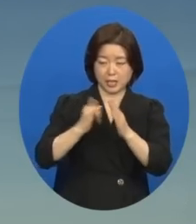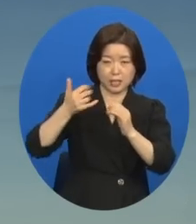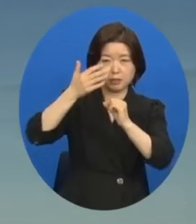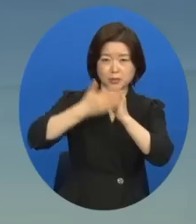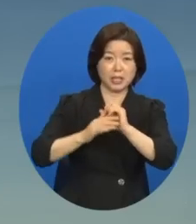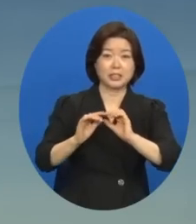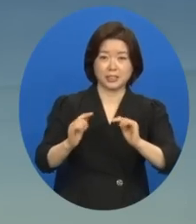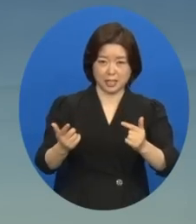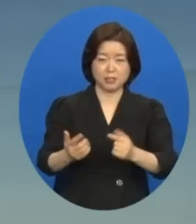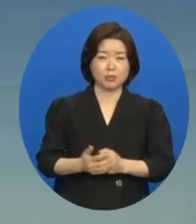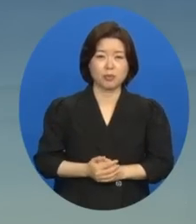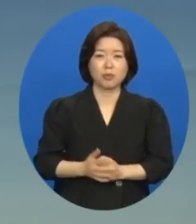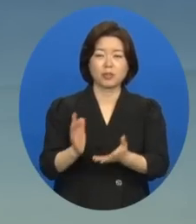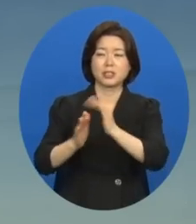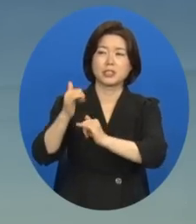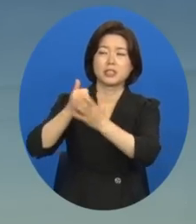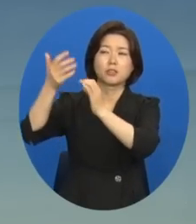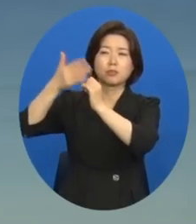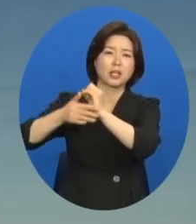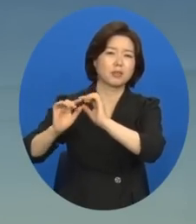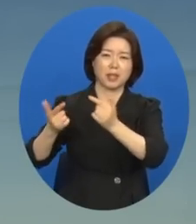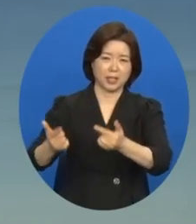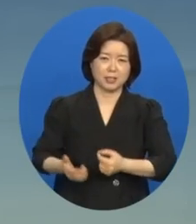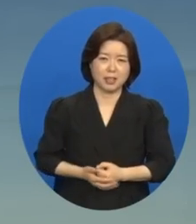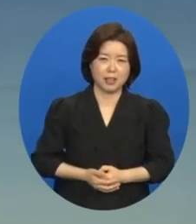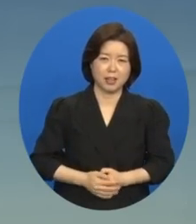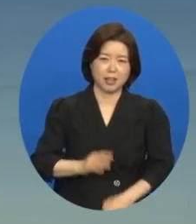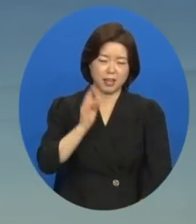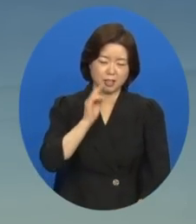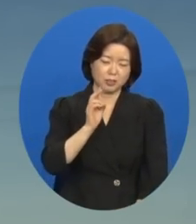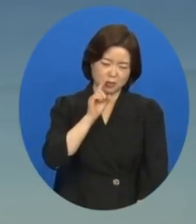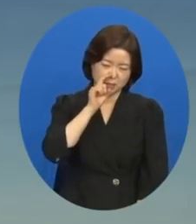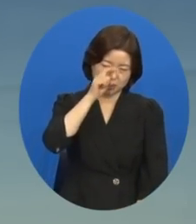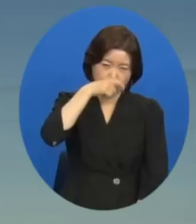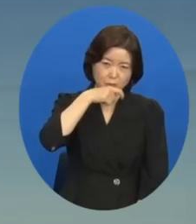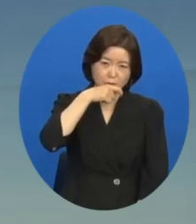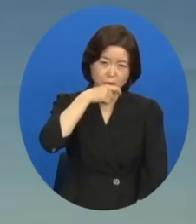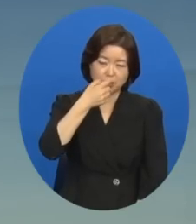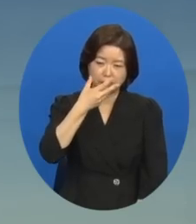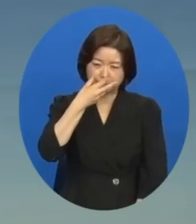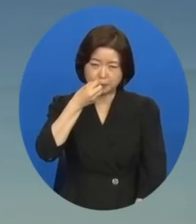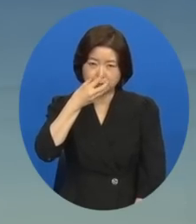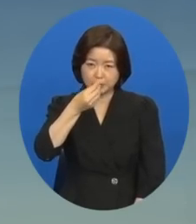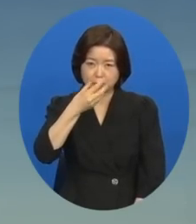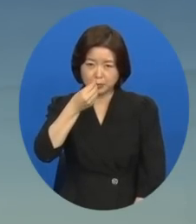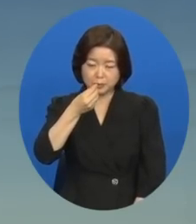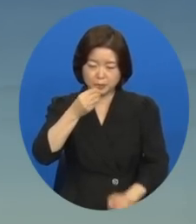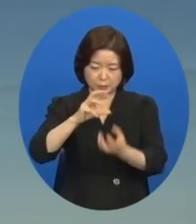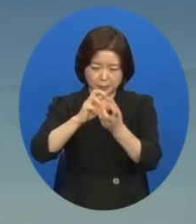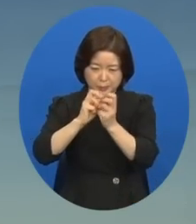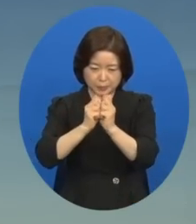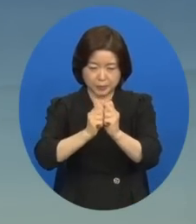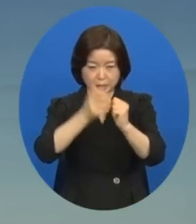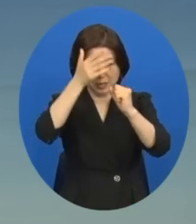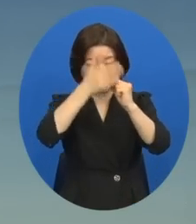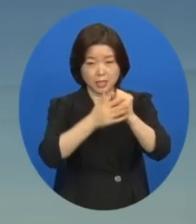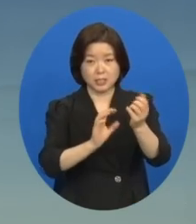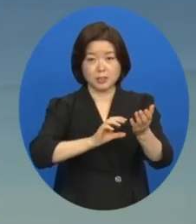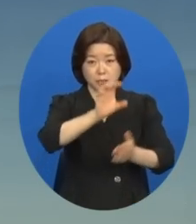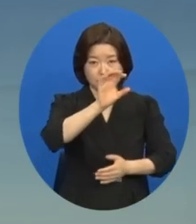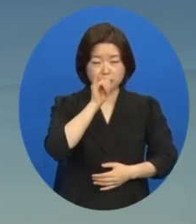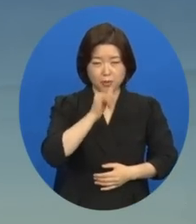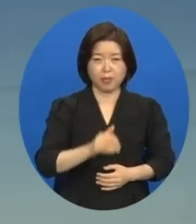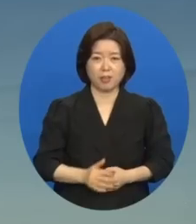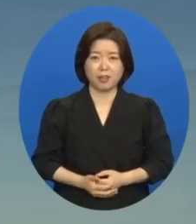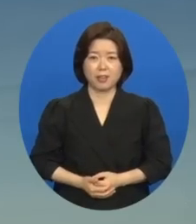사진도 아니고 예수님 사진도 아니고 아주 더러운 휴지를 프로필 사진으로 집어넣었습니다.